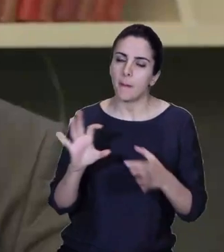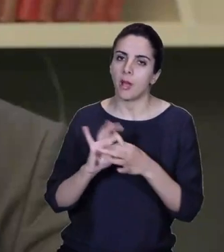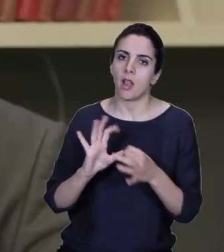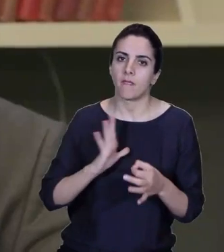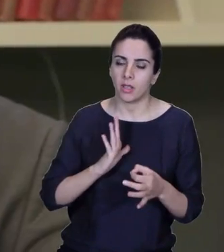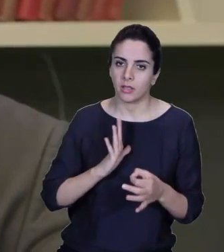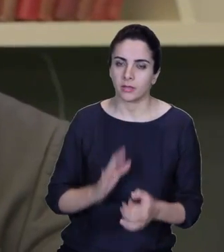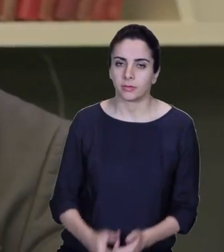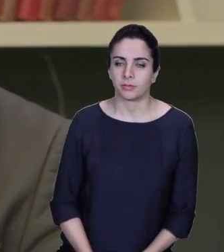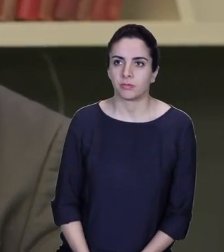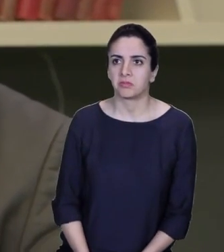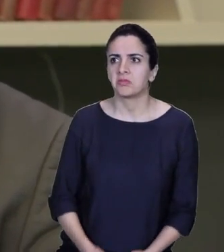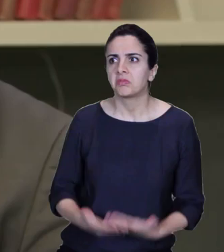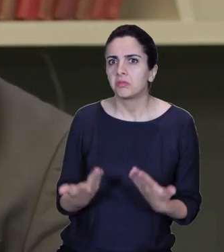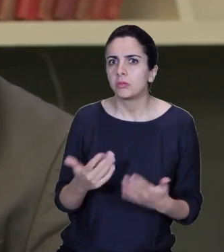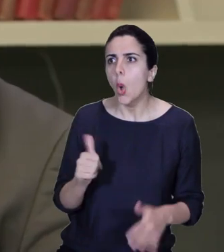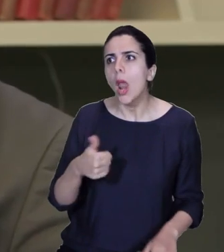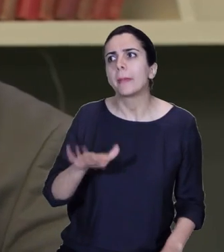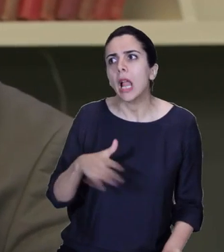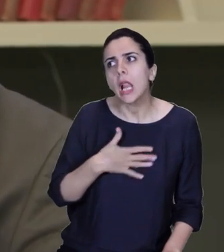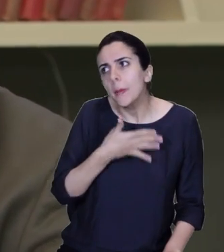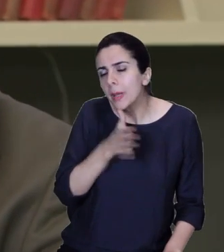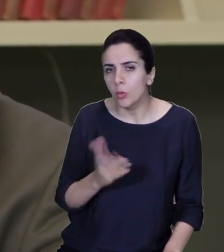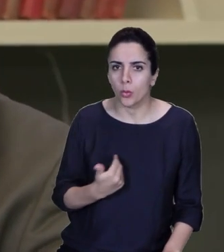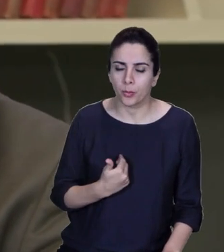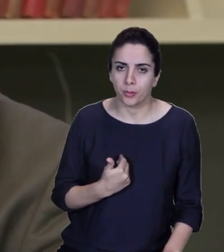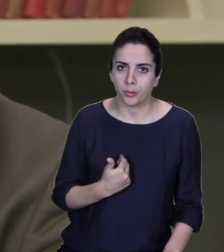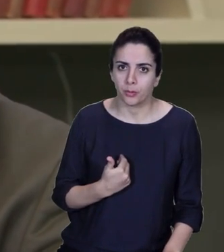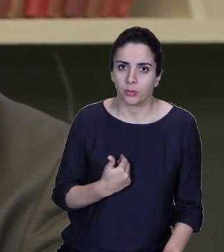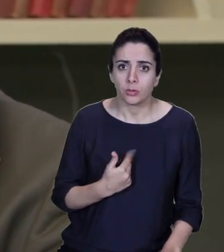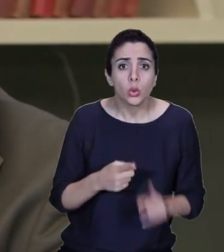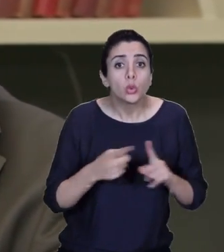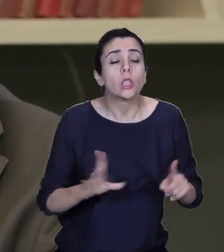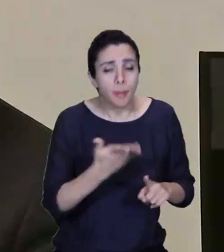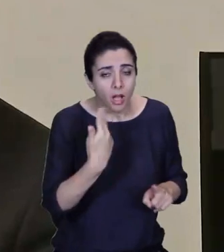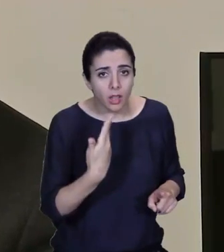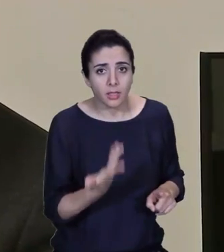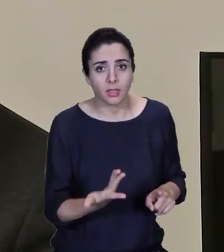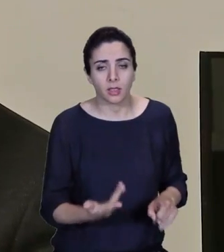alakalı. Gerçi pek önemli olmayabilir ama. Uzatma da söyle.